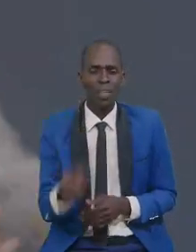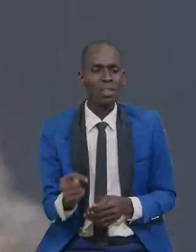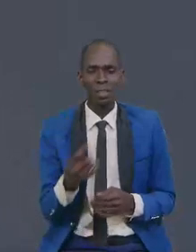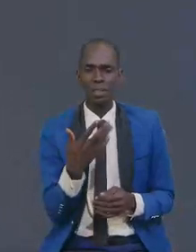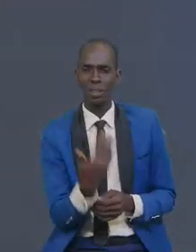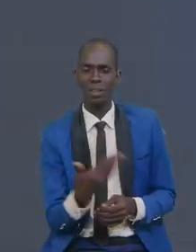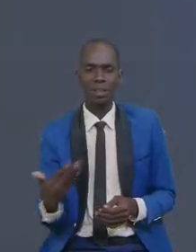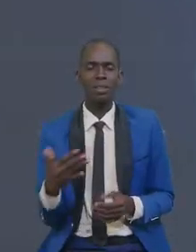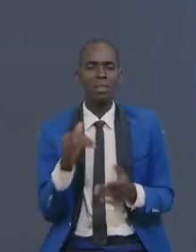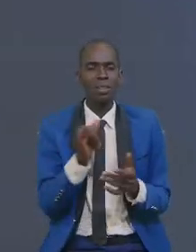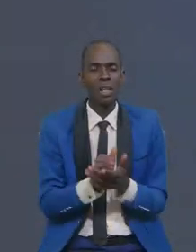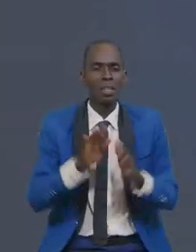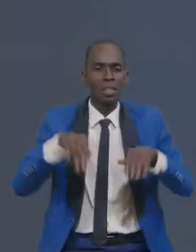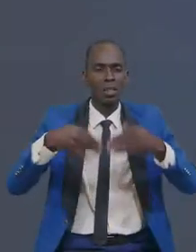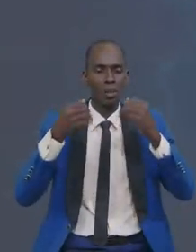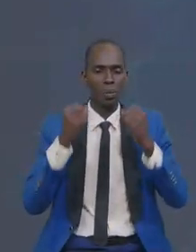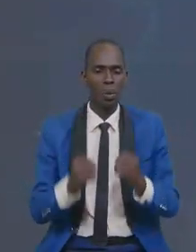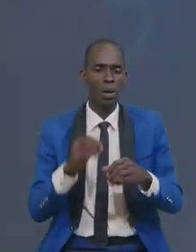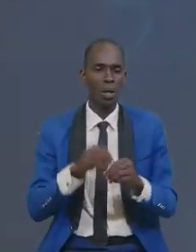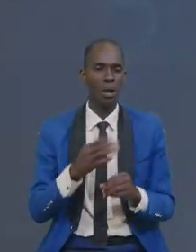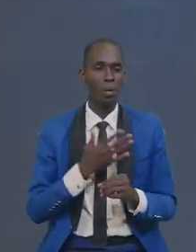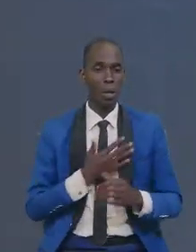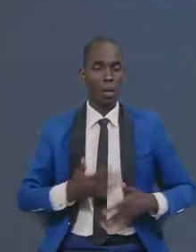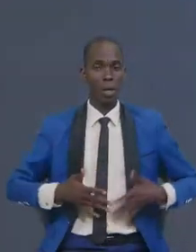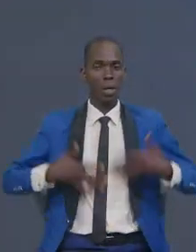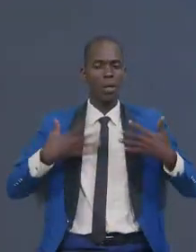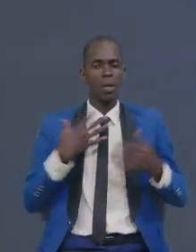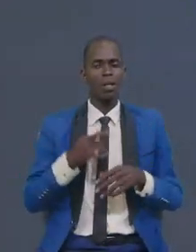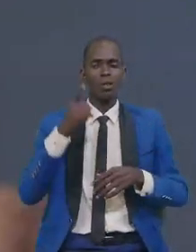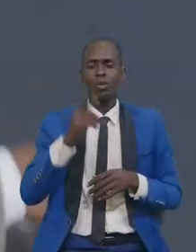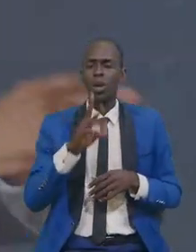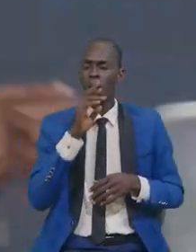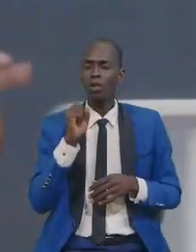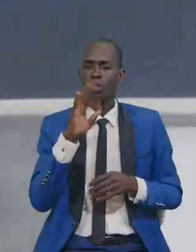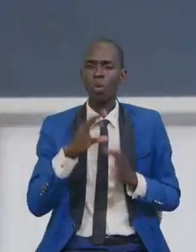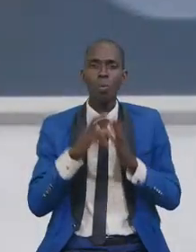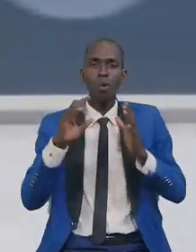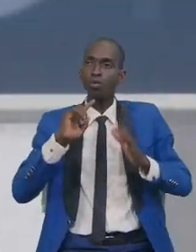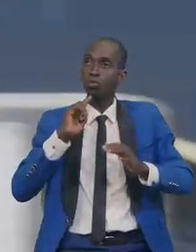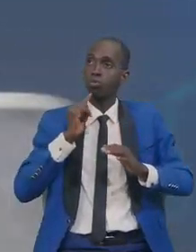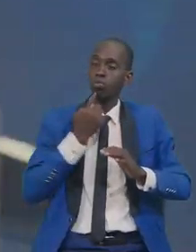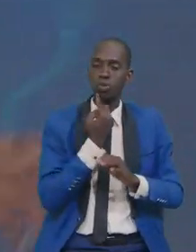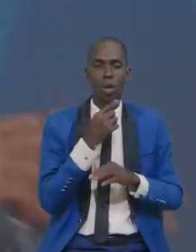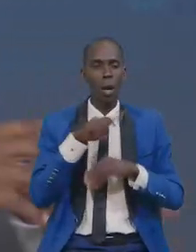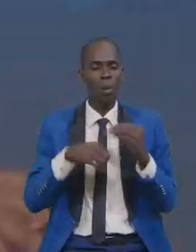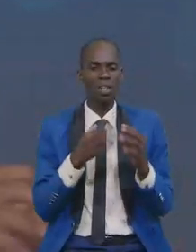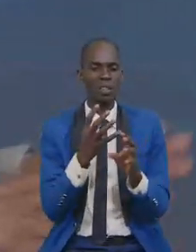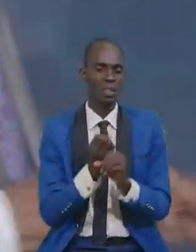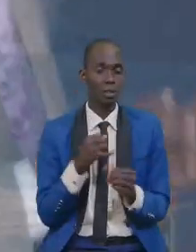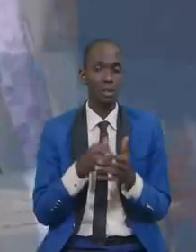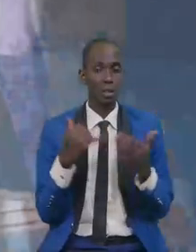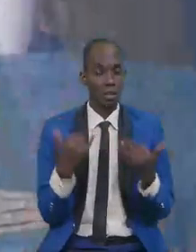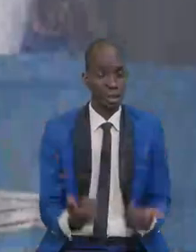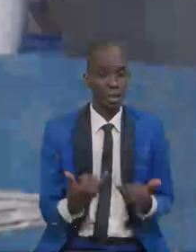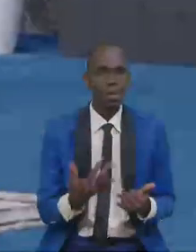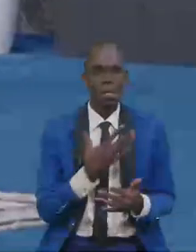l'agent de toute la puissance dans ma vie. Et tu es vraiment désespéré à ce sujet.